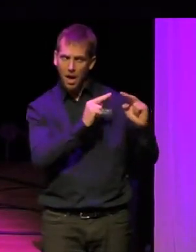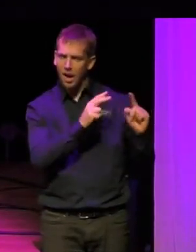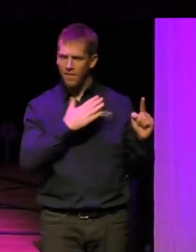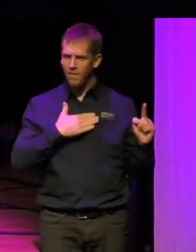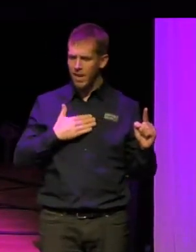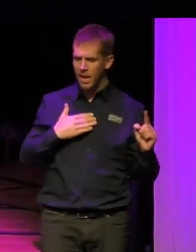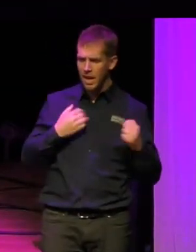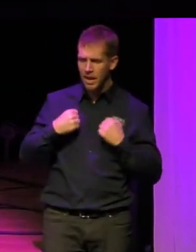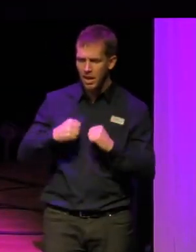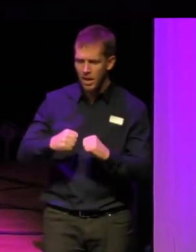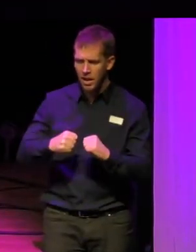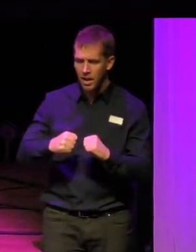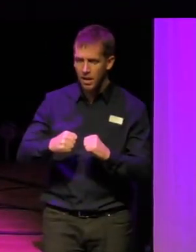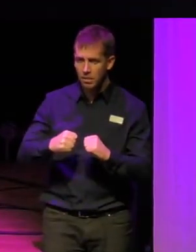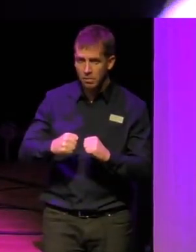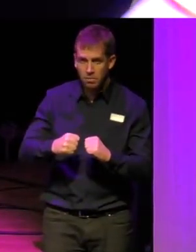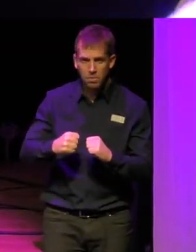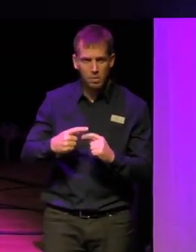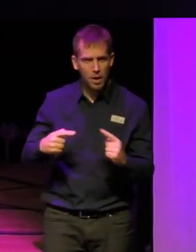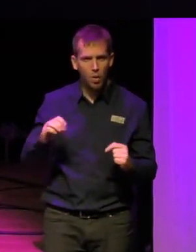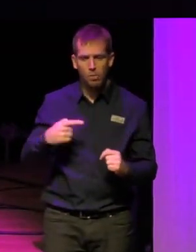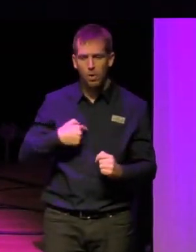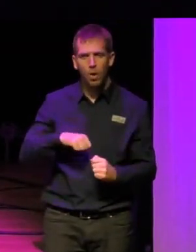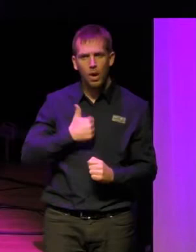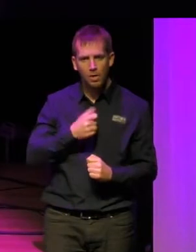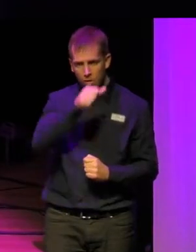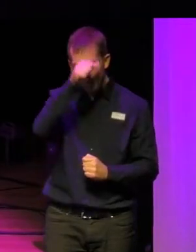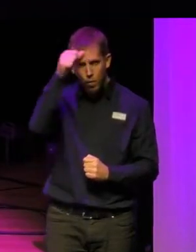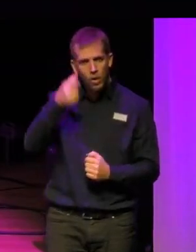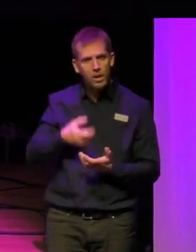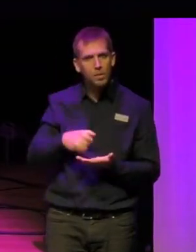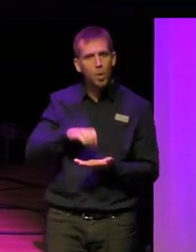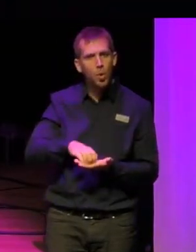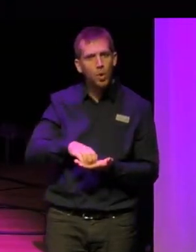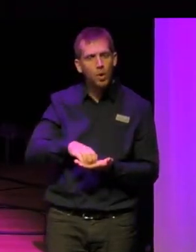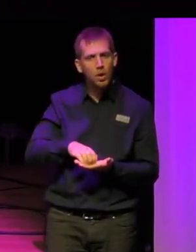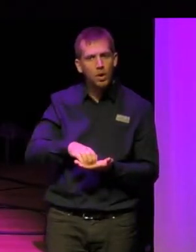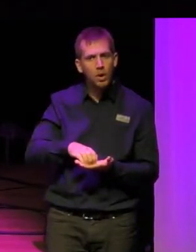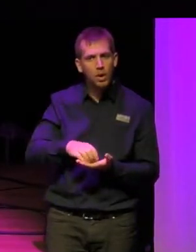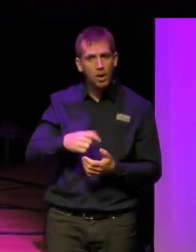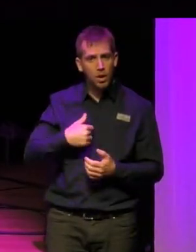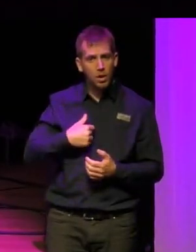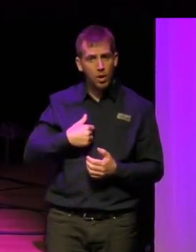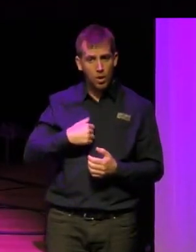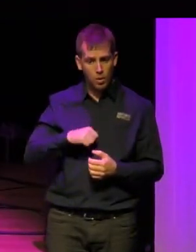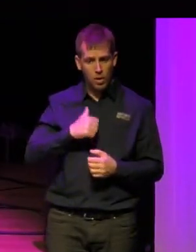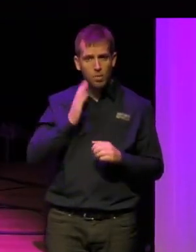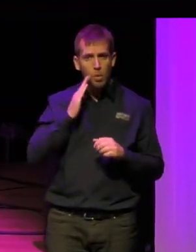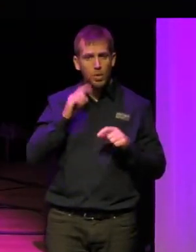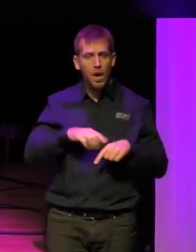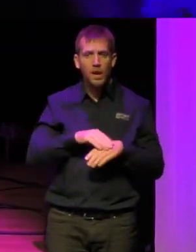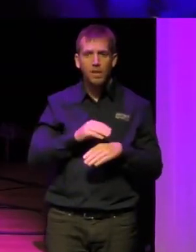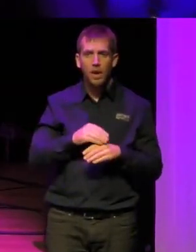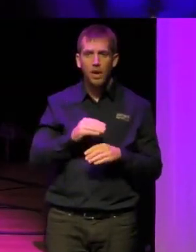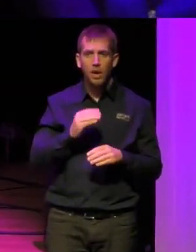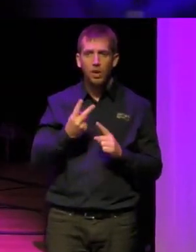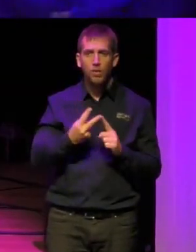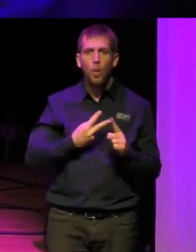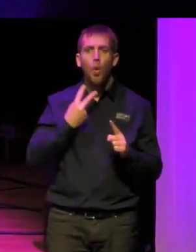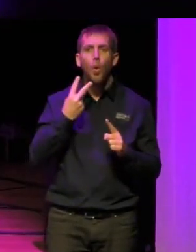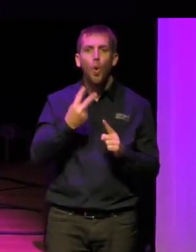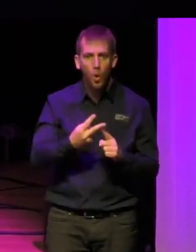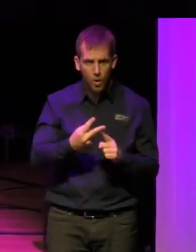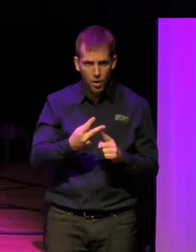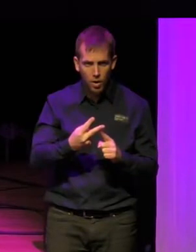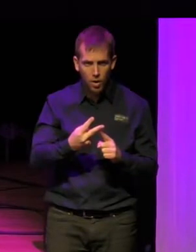om jag har en svår situation själv. Jag har bott i Sverige över 2 år och jag vet